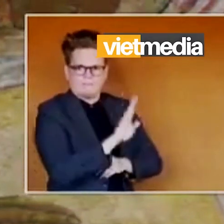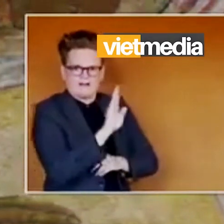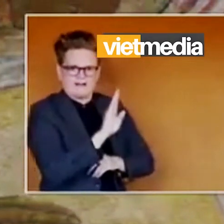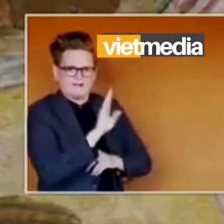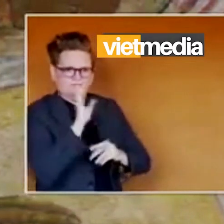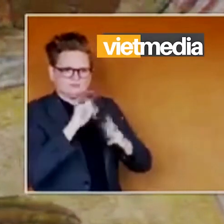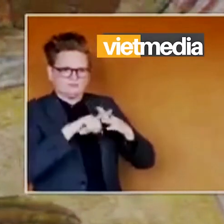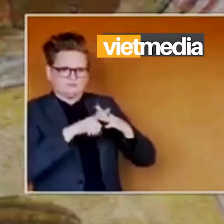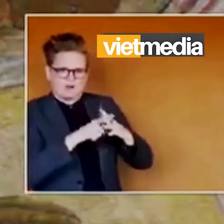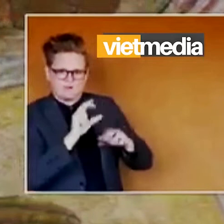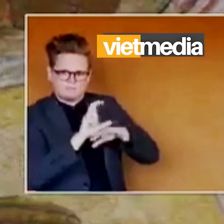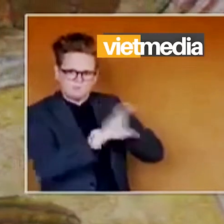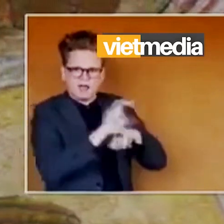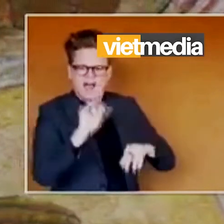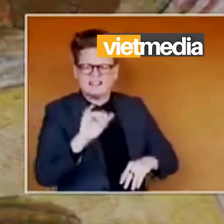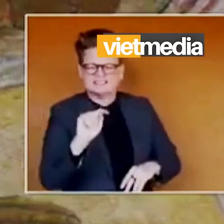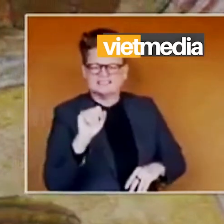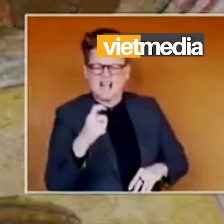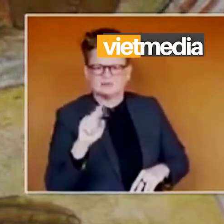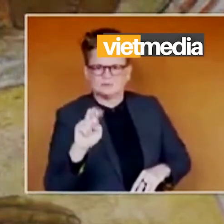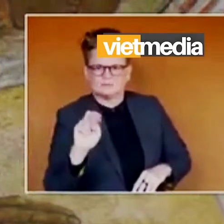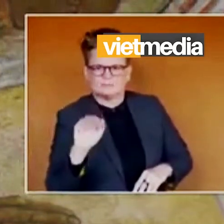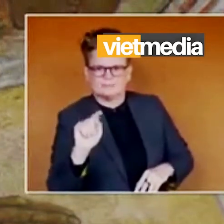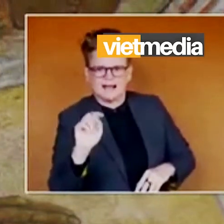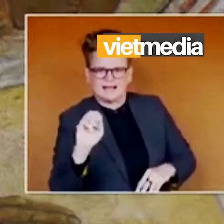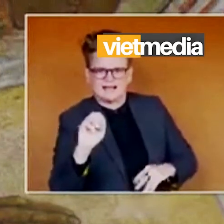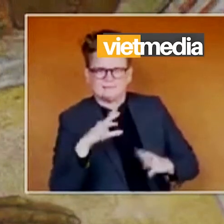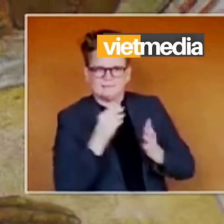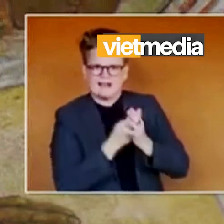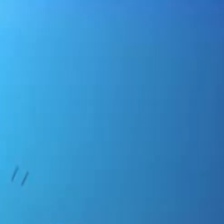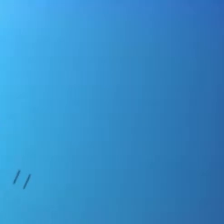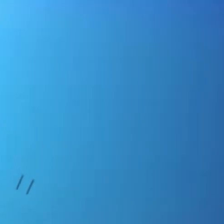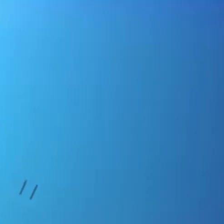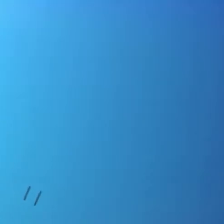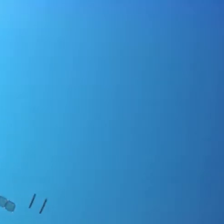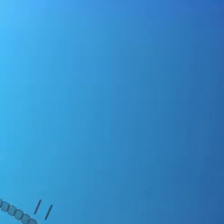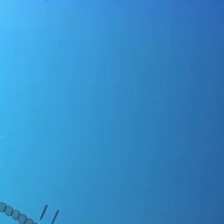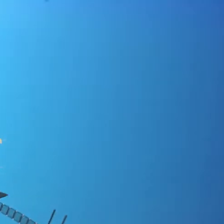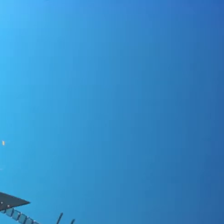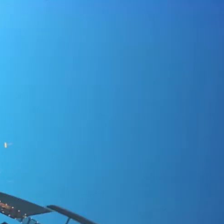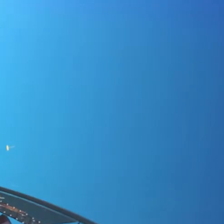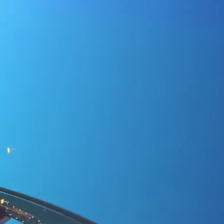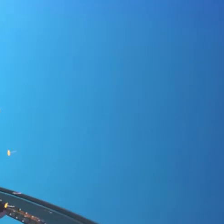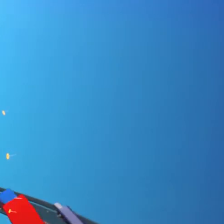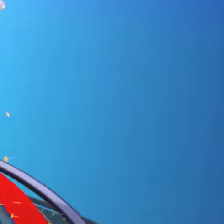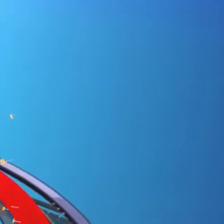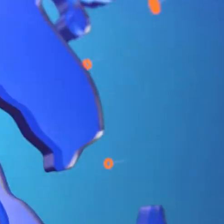đã thu thập đủ chữ ký cần thiết để mở cuộc trưng cầu dân ý.